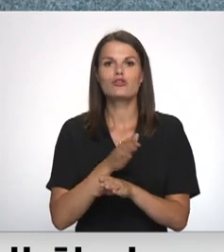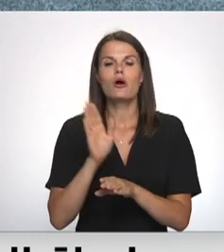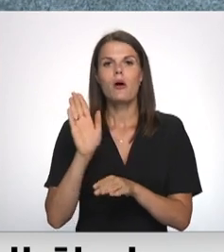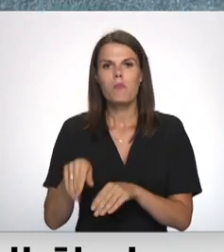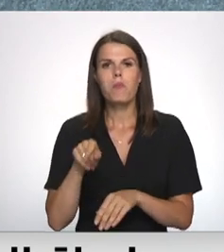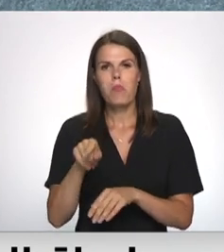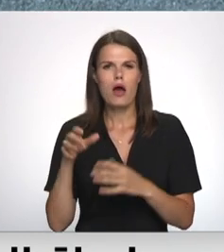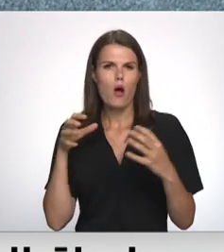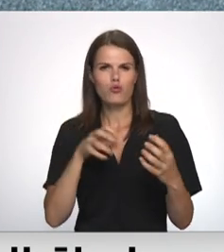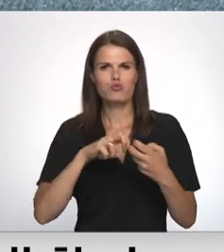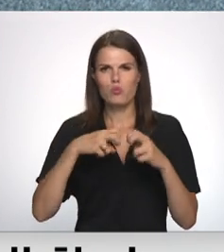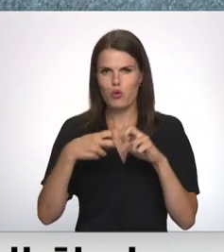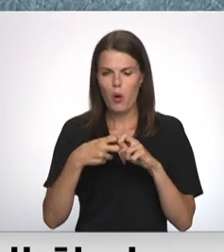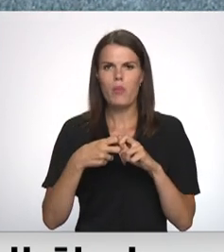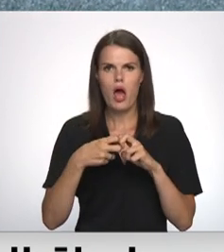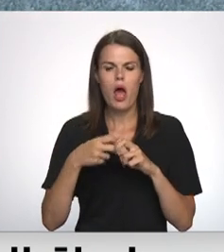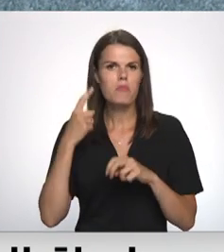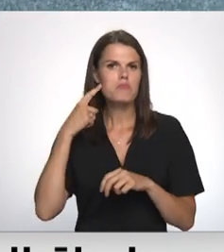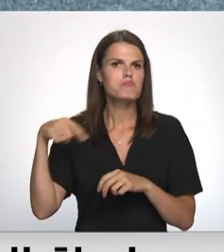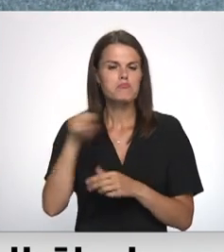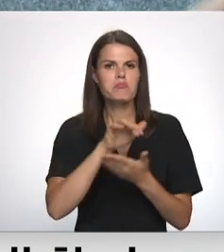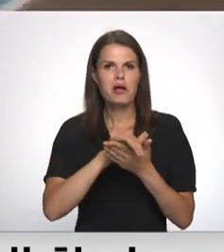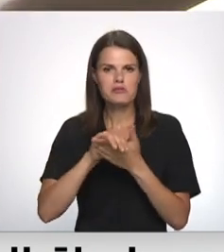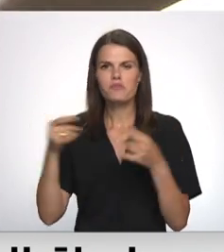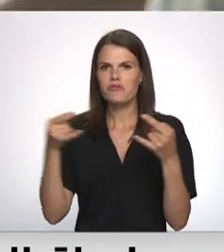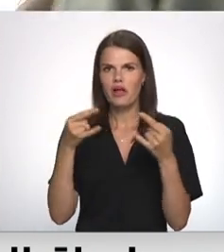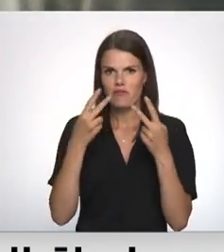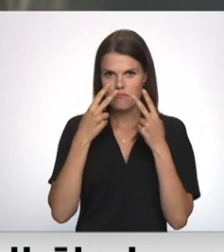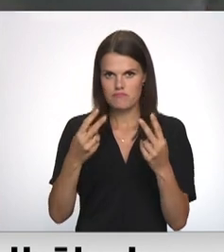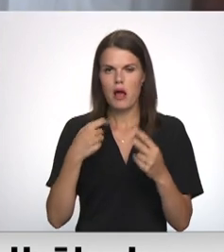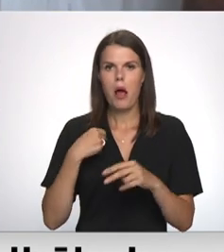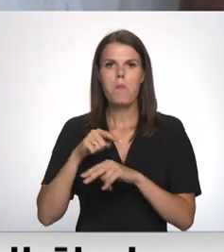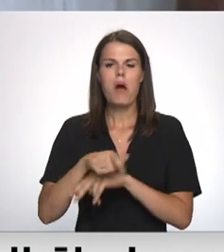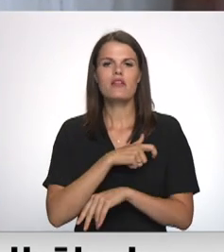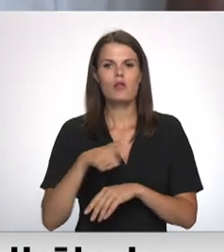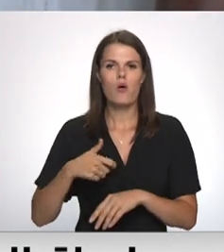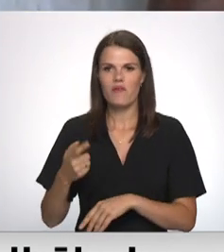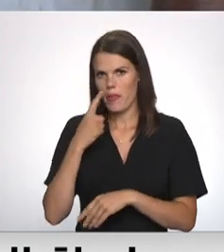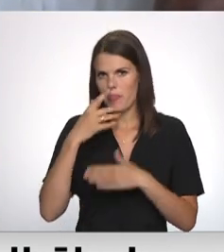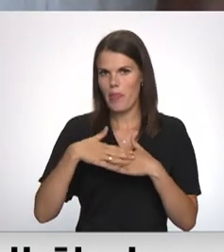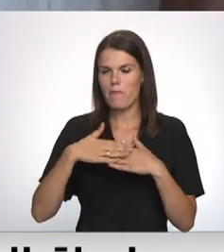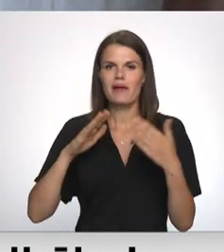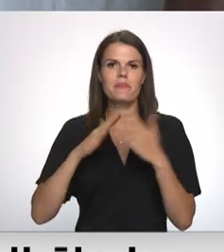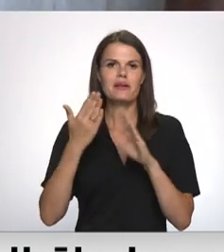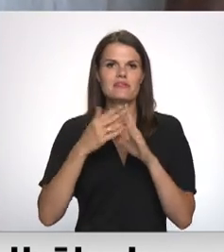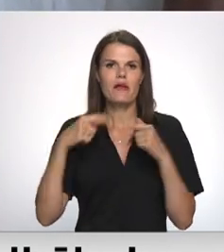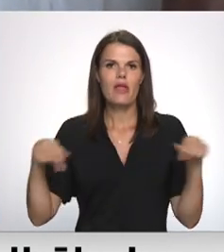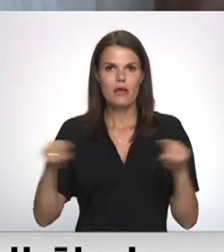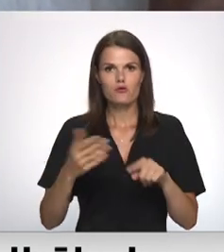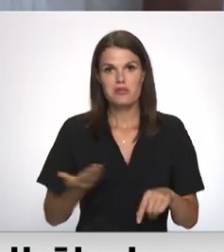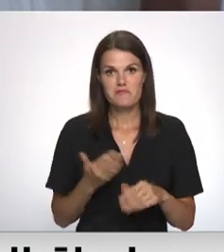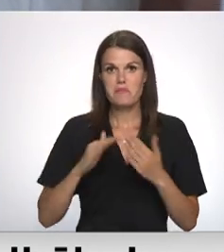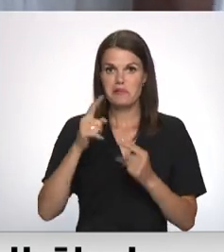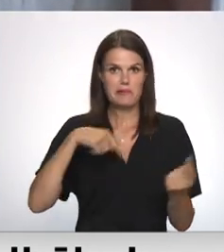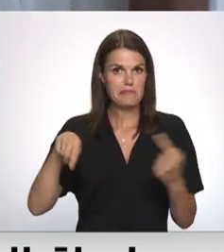pārvadātāju nedienām dzirdējuši tikai no paziņām un televīzijas. Es jau Pārdaugavā tepat dzīvoju pilsētas teritorijā. Un cik pa pilsētu,